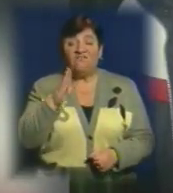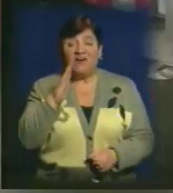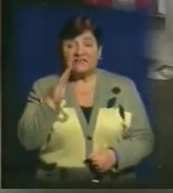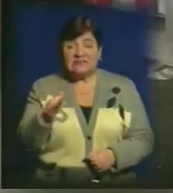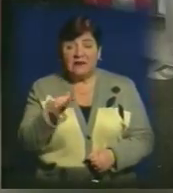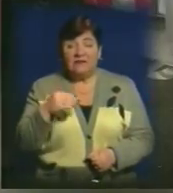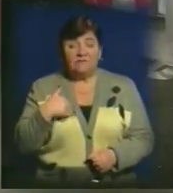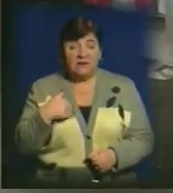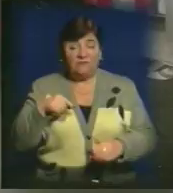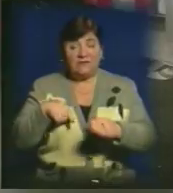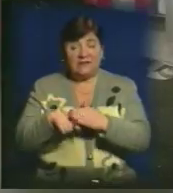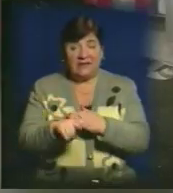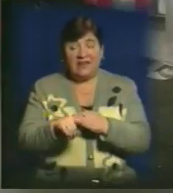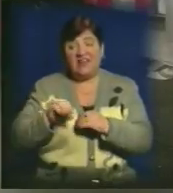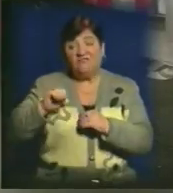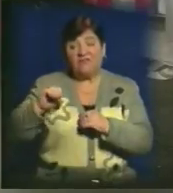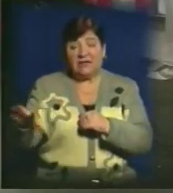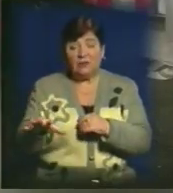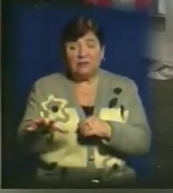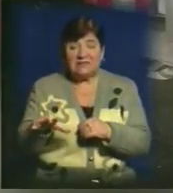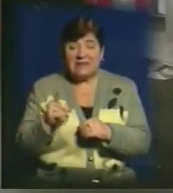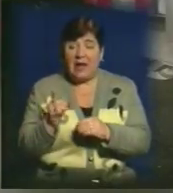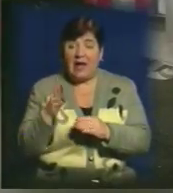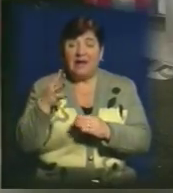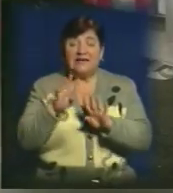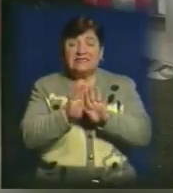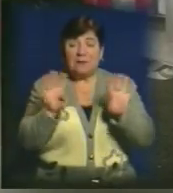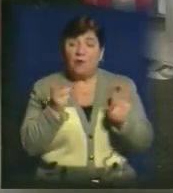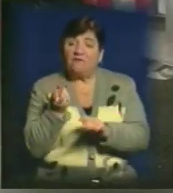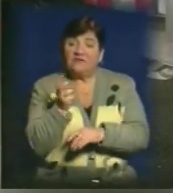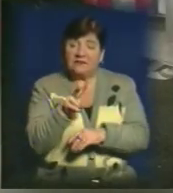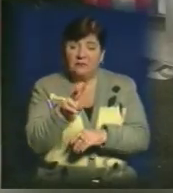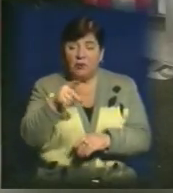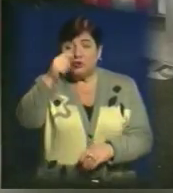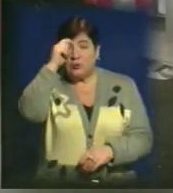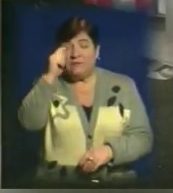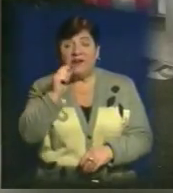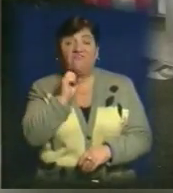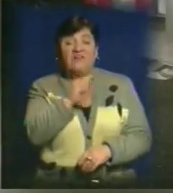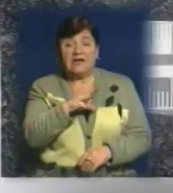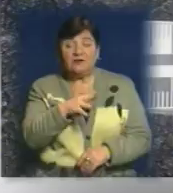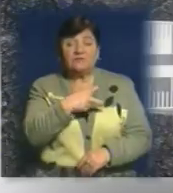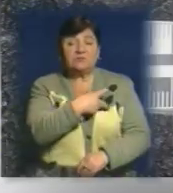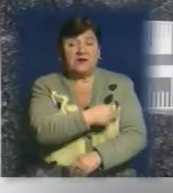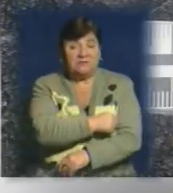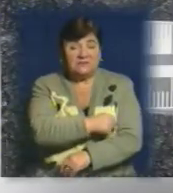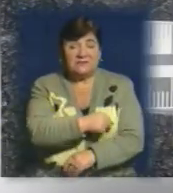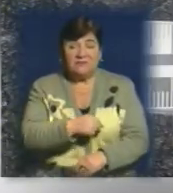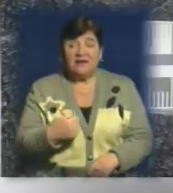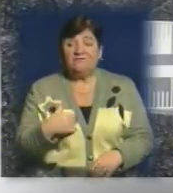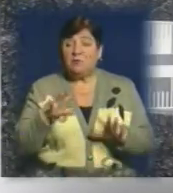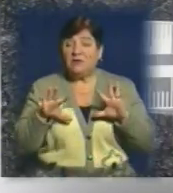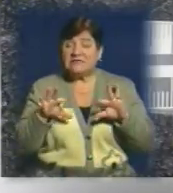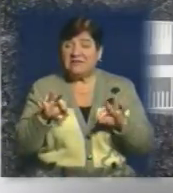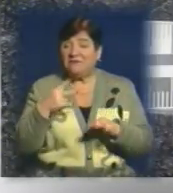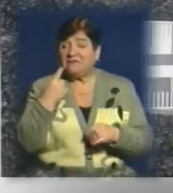поліцейськими вирішив втекти та викинув невідомий предмет за паркан. Водія затримали. Чоловік пояснив, що викинув шприц із наркотичною речовиною. За